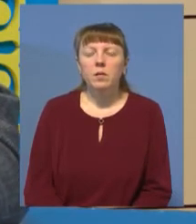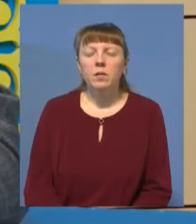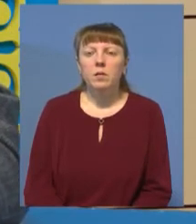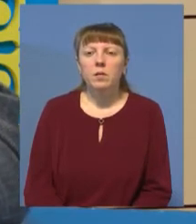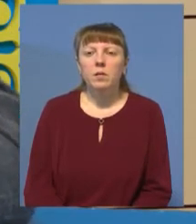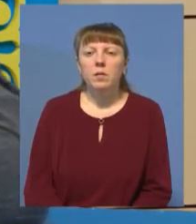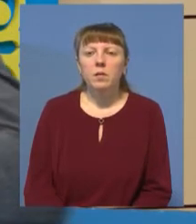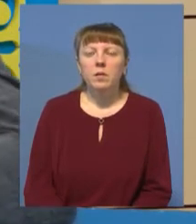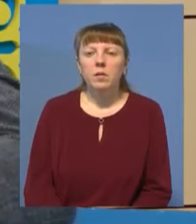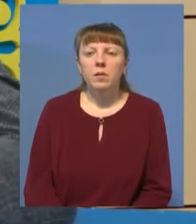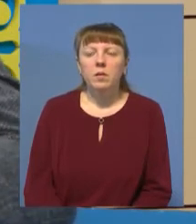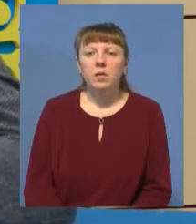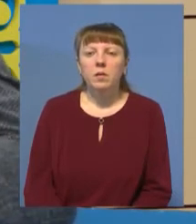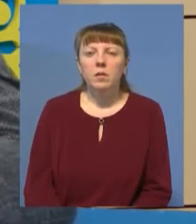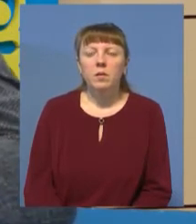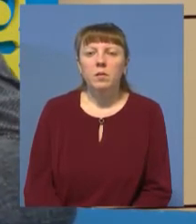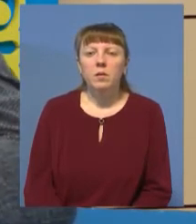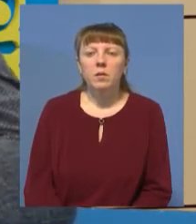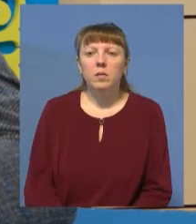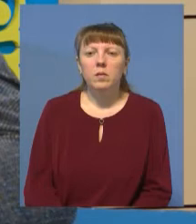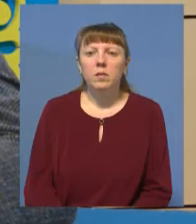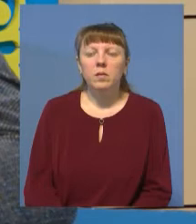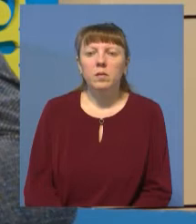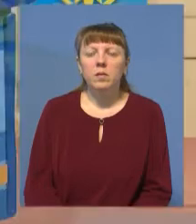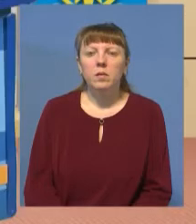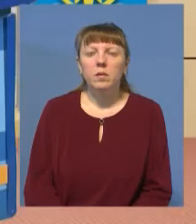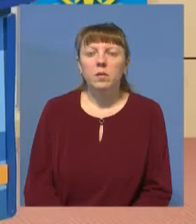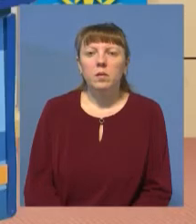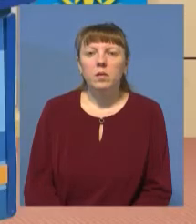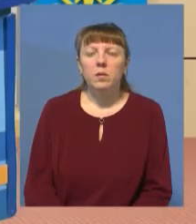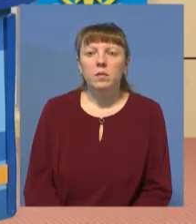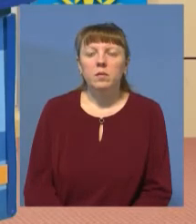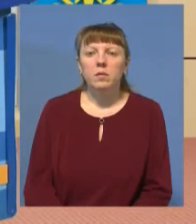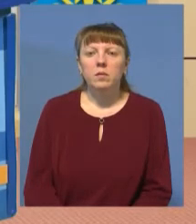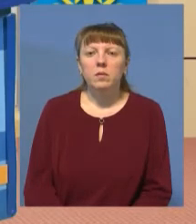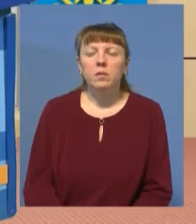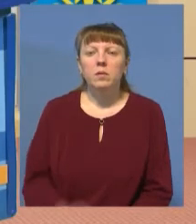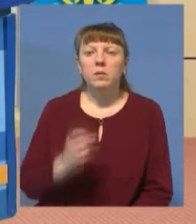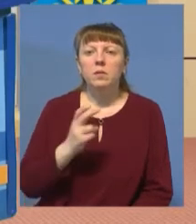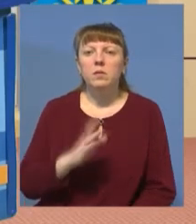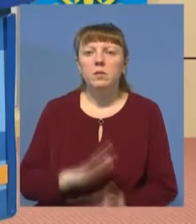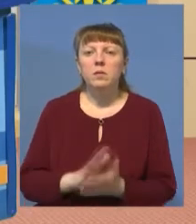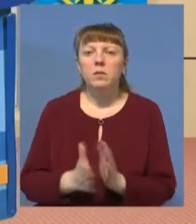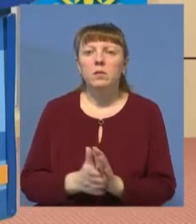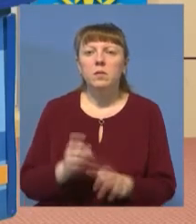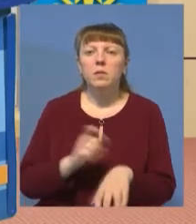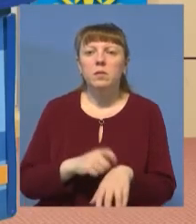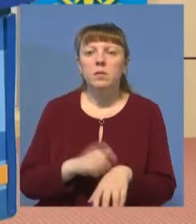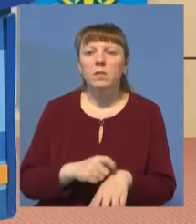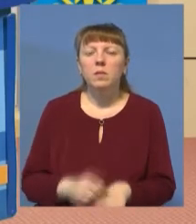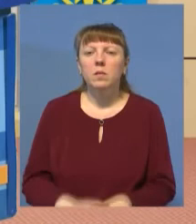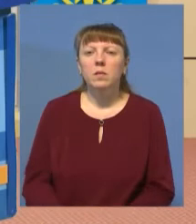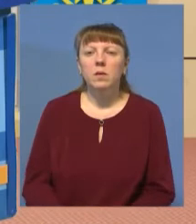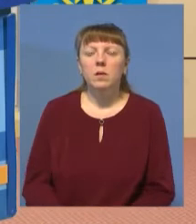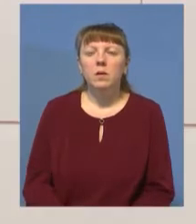вот, соответственно, вопрос вот, гарантийного срока. В случае, если на товаре указан срок его годности, то